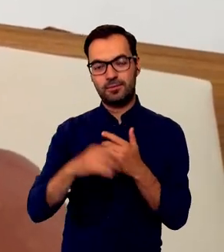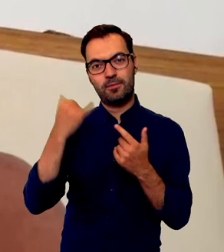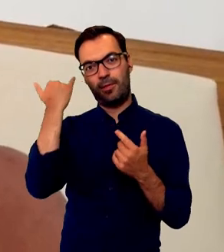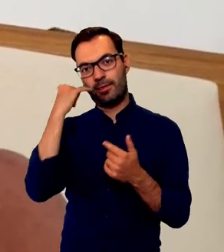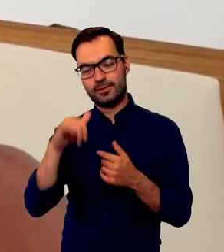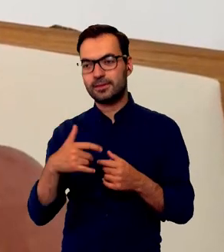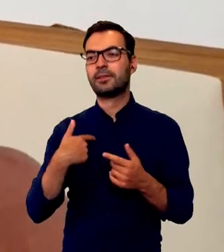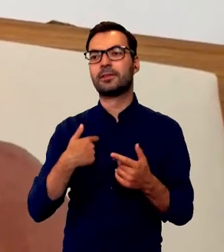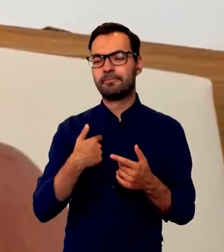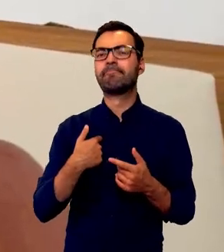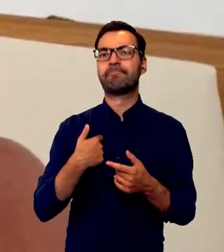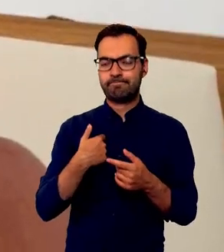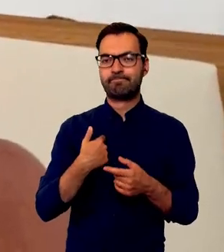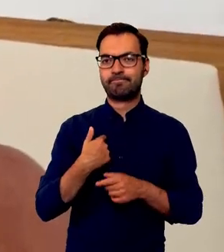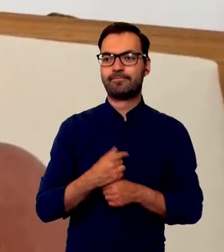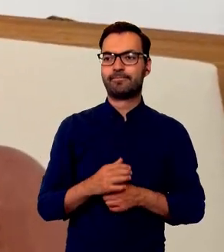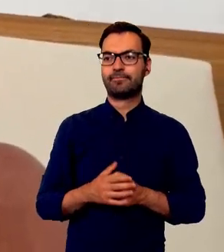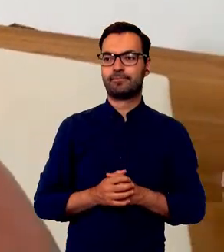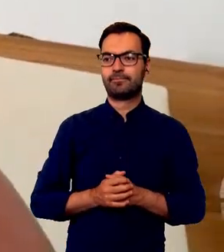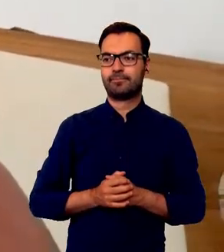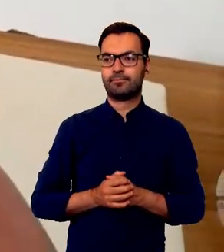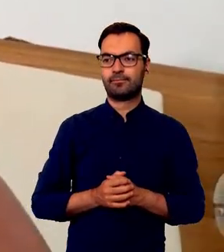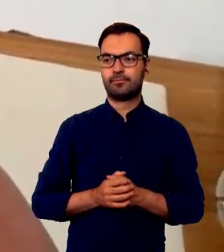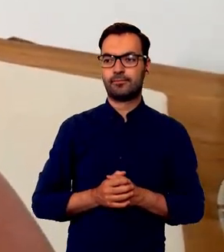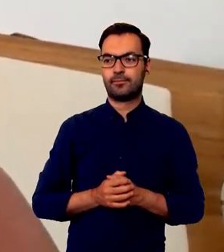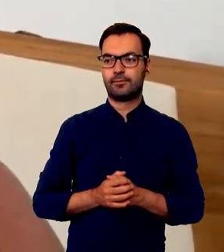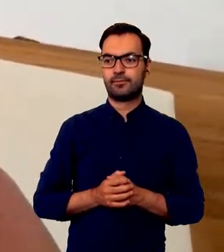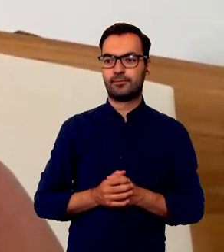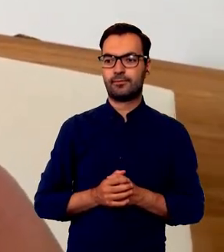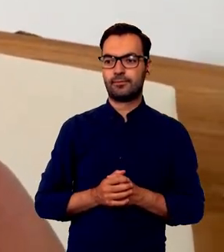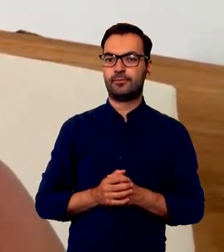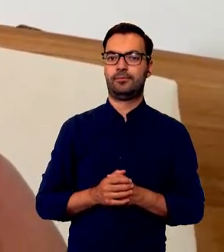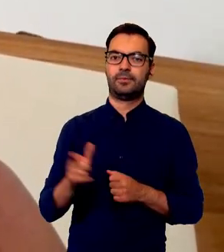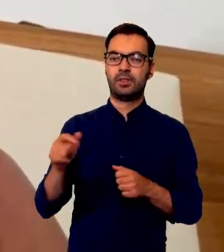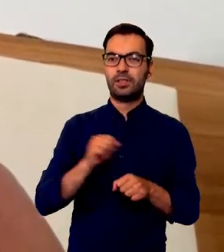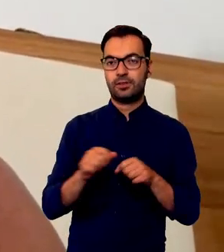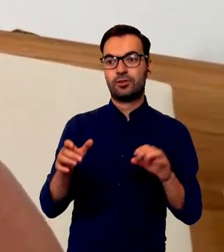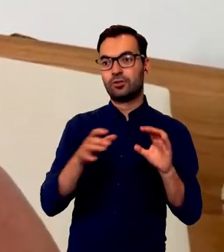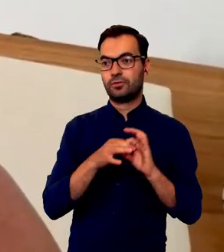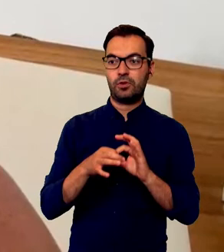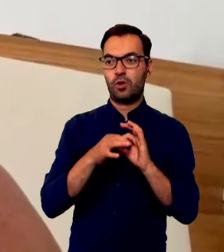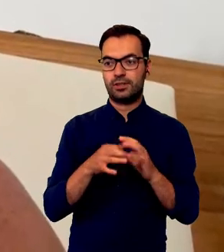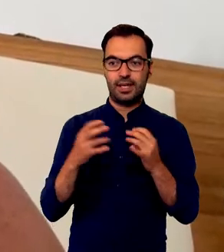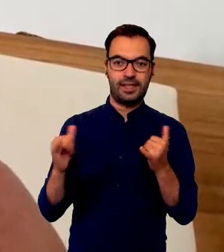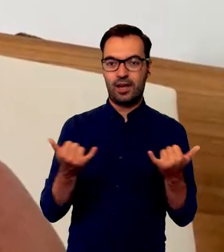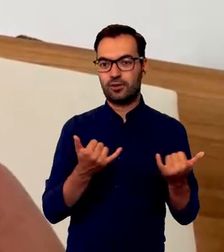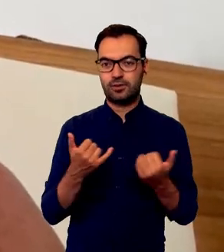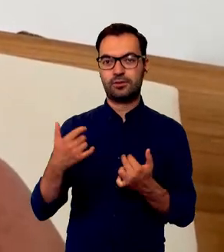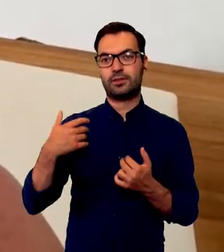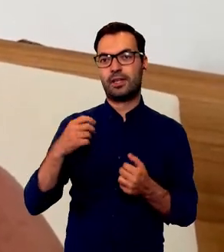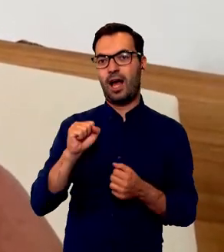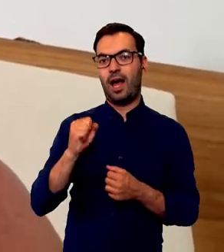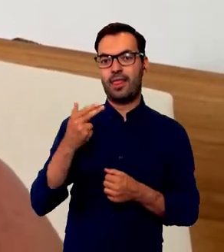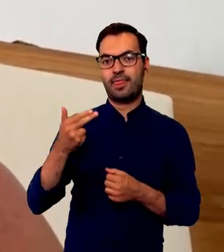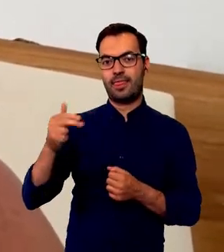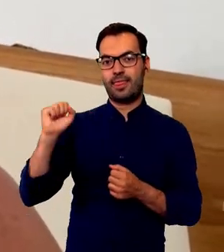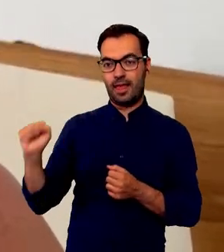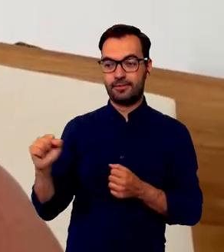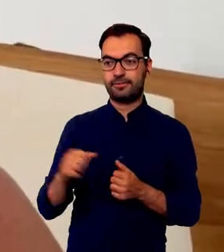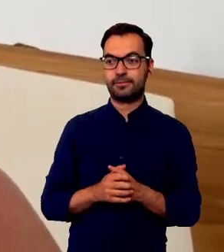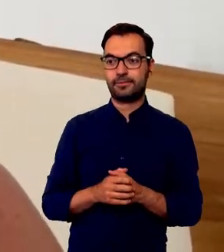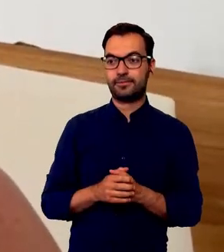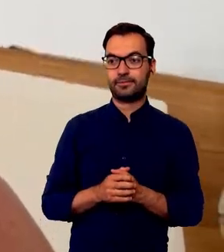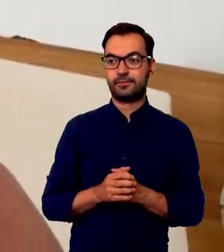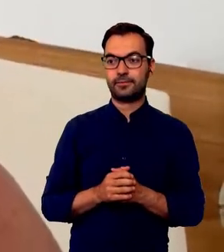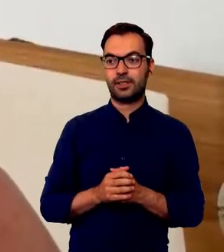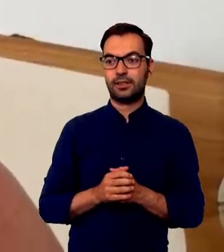wpaść. I postanowiłam, że ponieważ jest to powiązane w jakiś sposób z Anną, bo trzeba